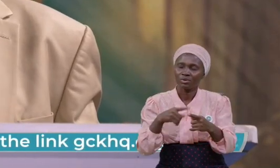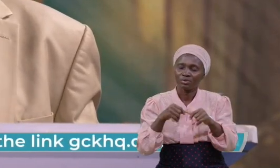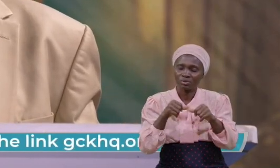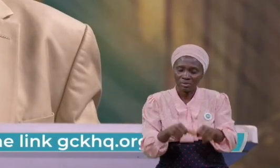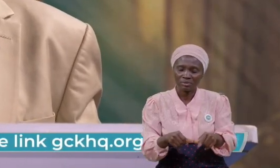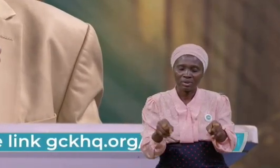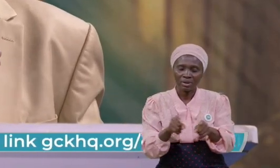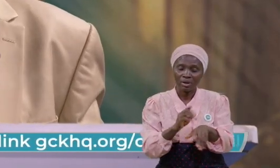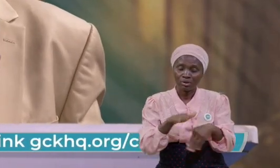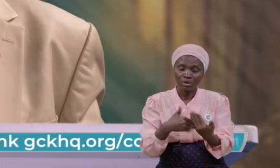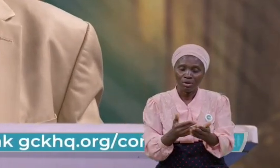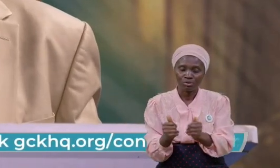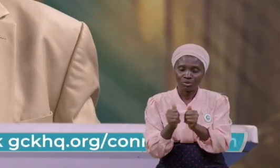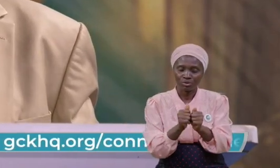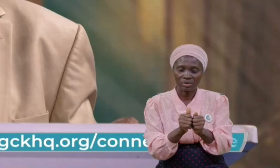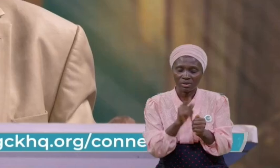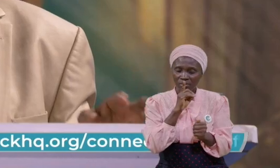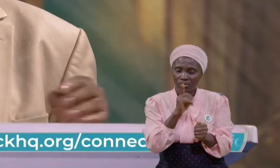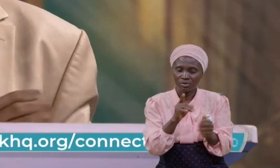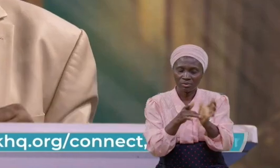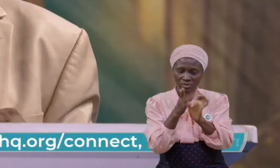demeurer dans la parole jusqu'à la fin.